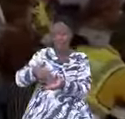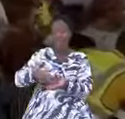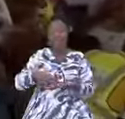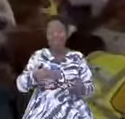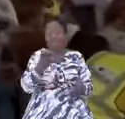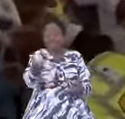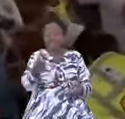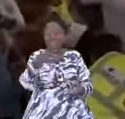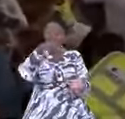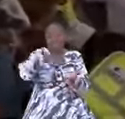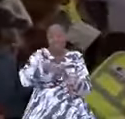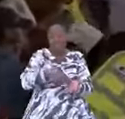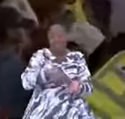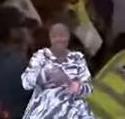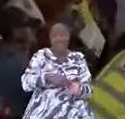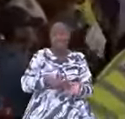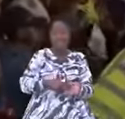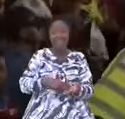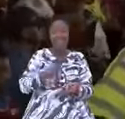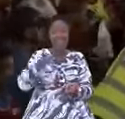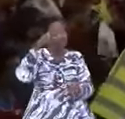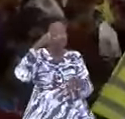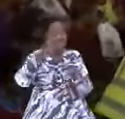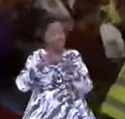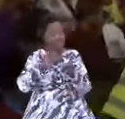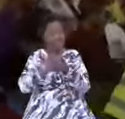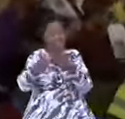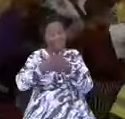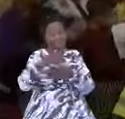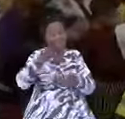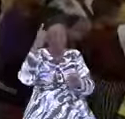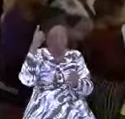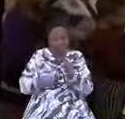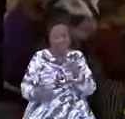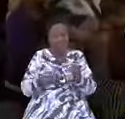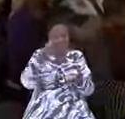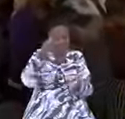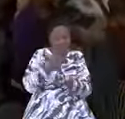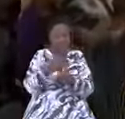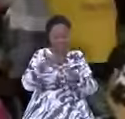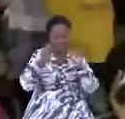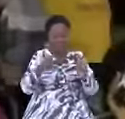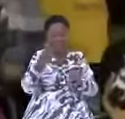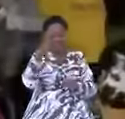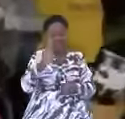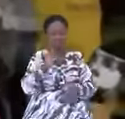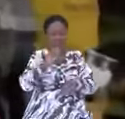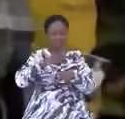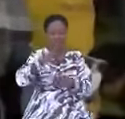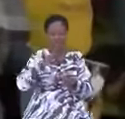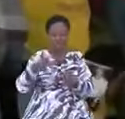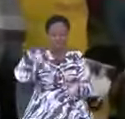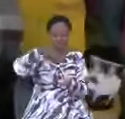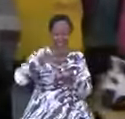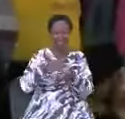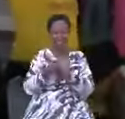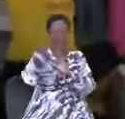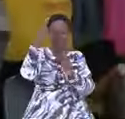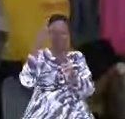m'a touché et tu vas te lever tu va marcher au nom de jésus appelle toi